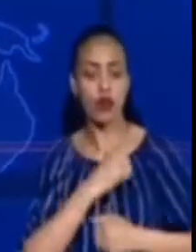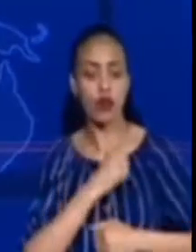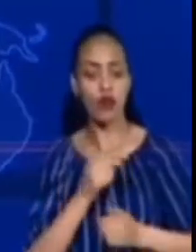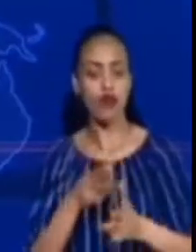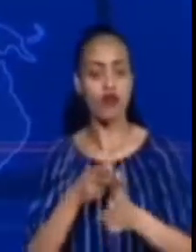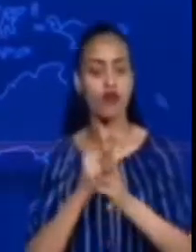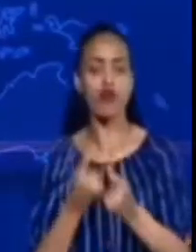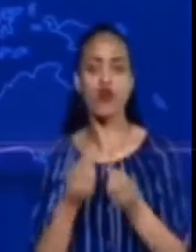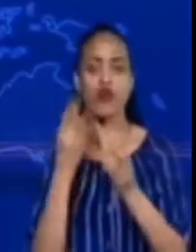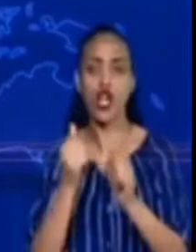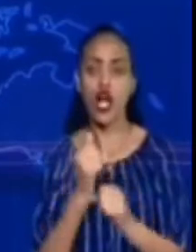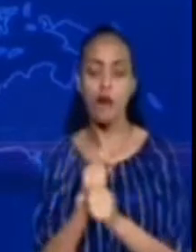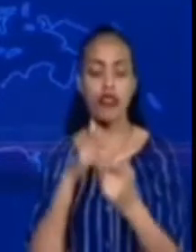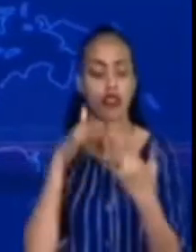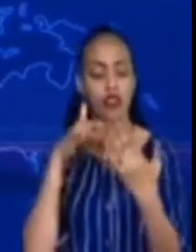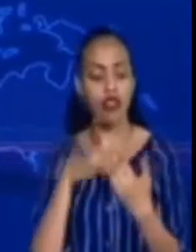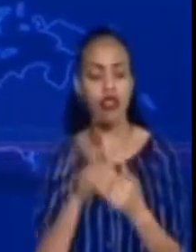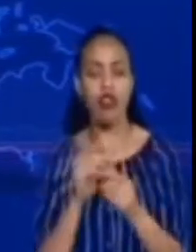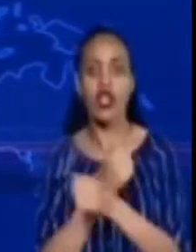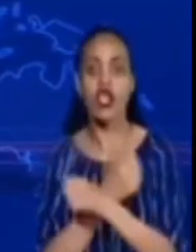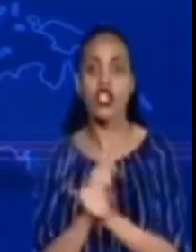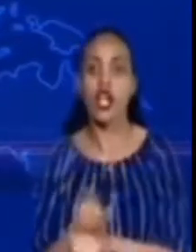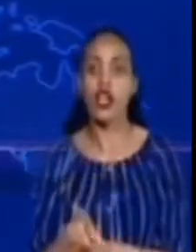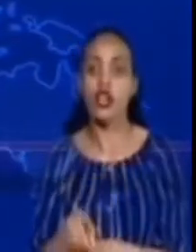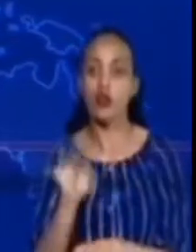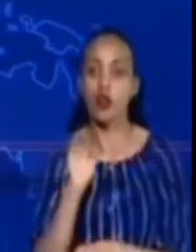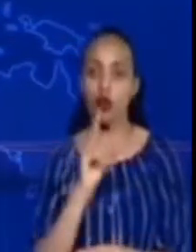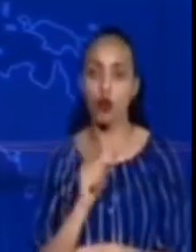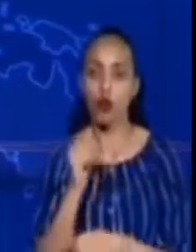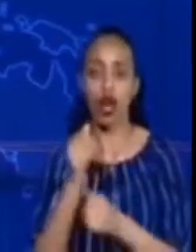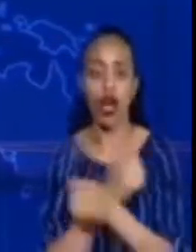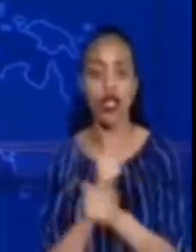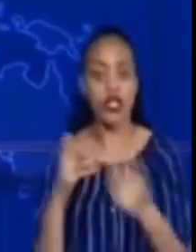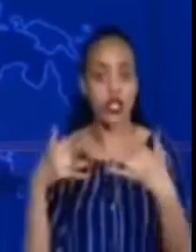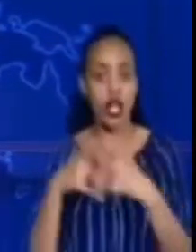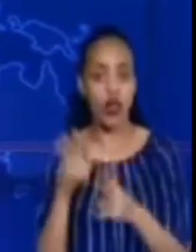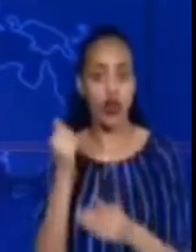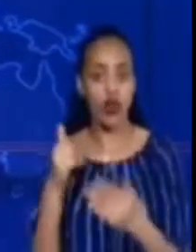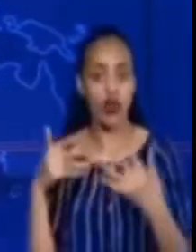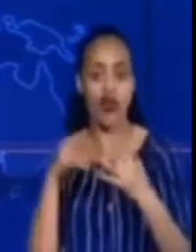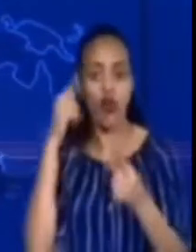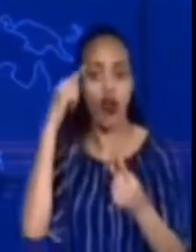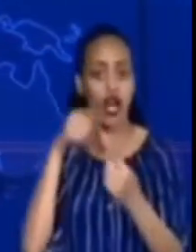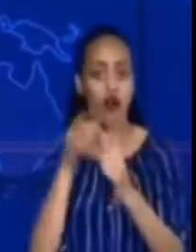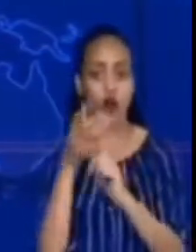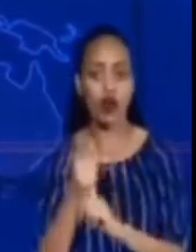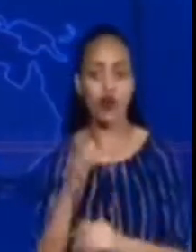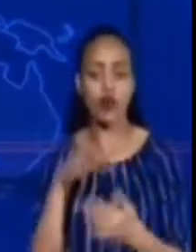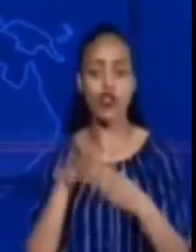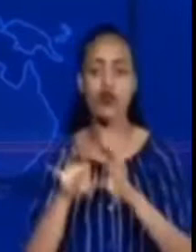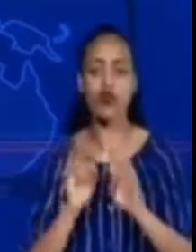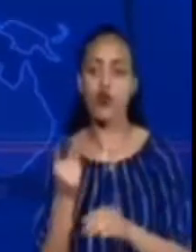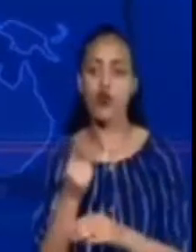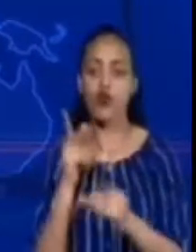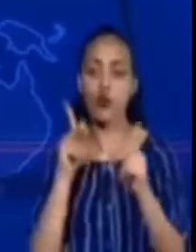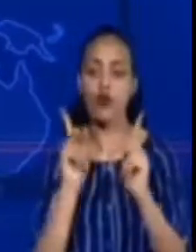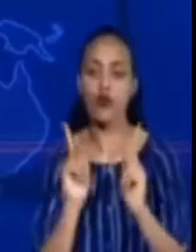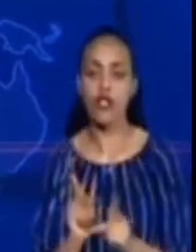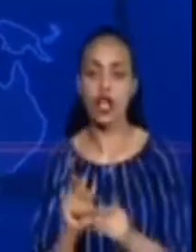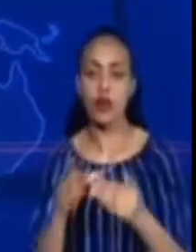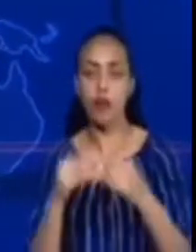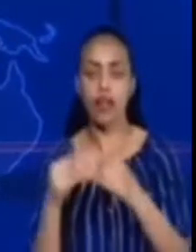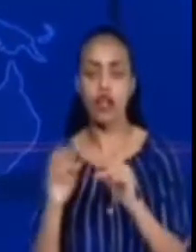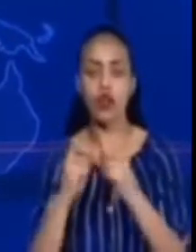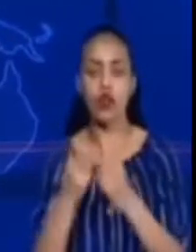ዋይፋይ እንኳን የሌለው በእኛ ብር ተምሮ በእኛ ሰልጥኖ በእኛ እንደዚህ አድርጎ አረ ዘበነ ከሰው ብር ወስዶ